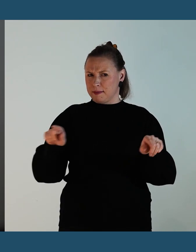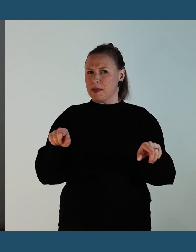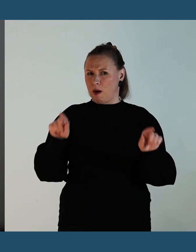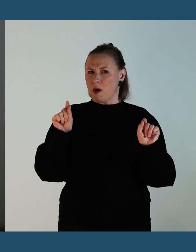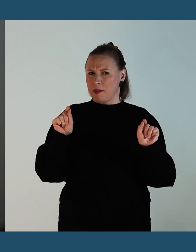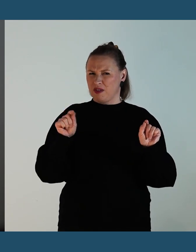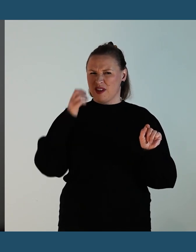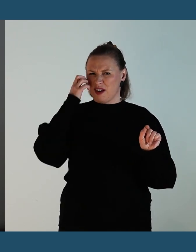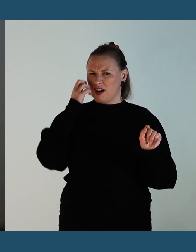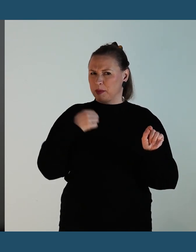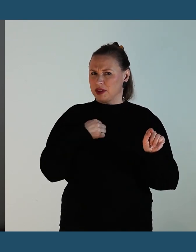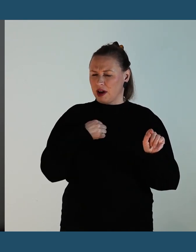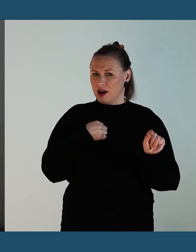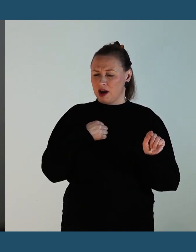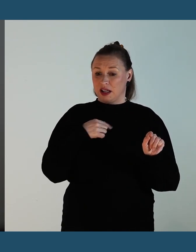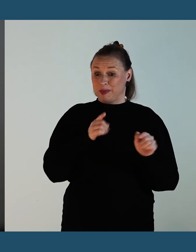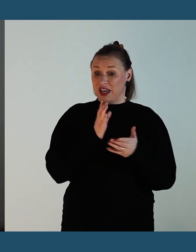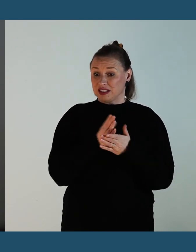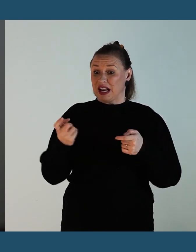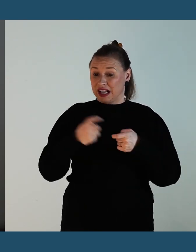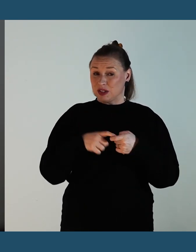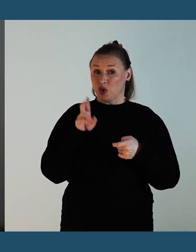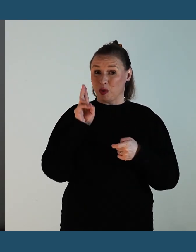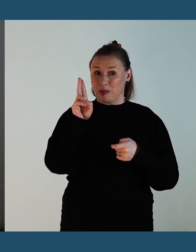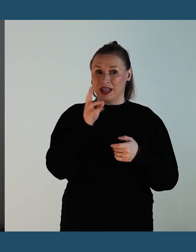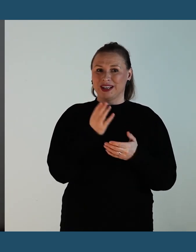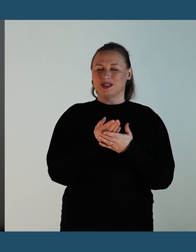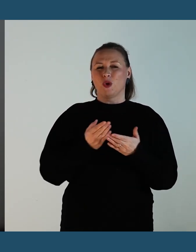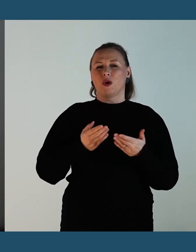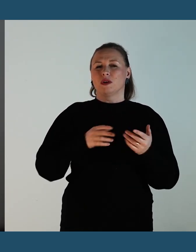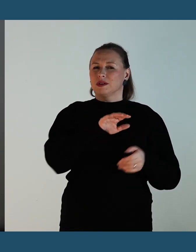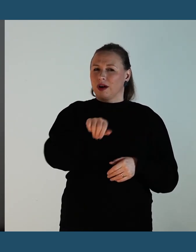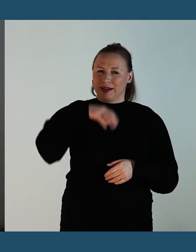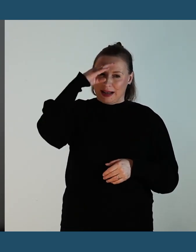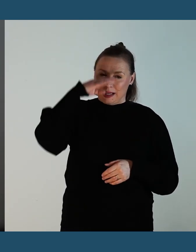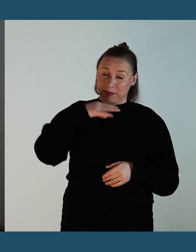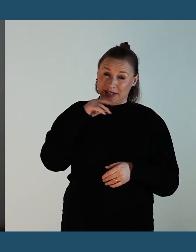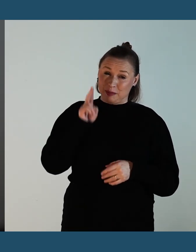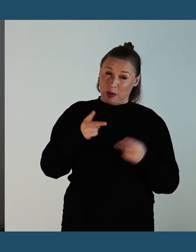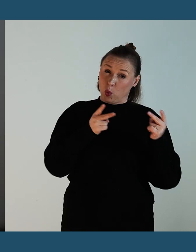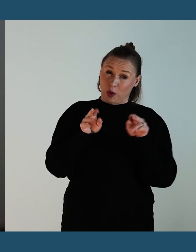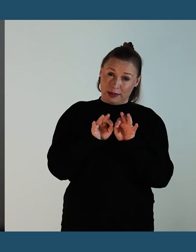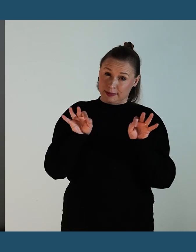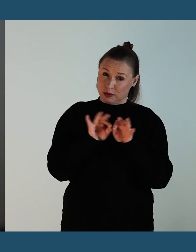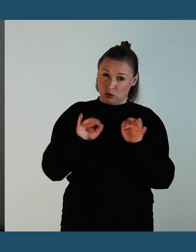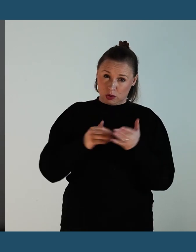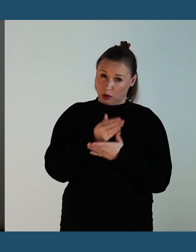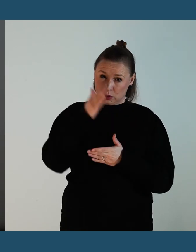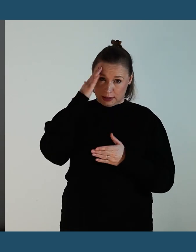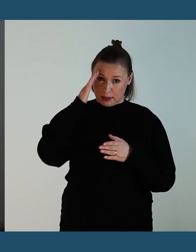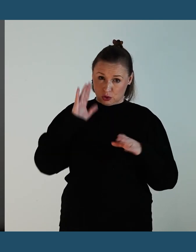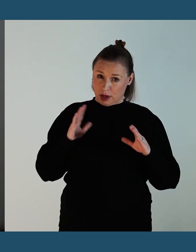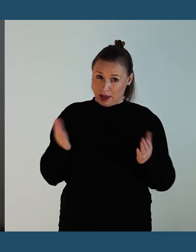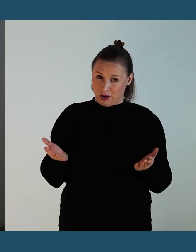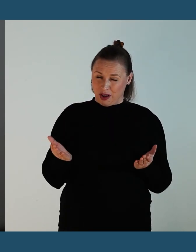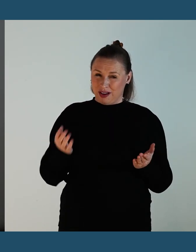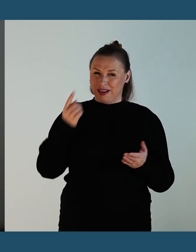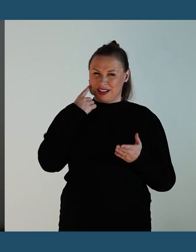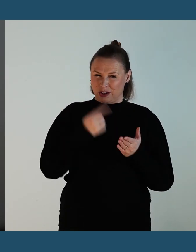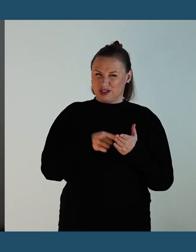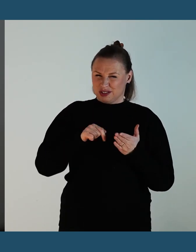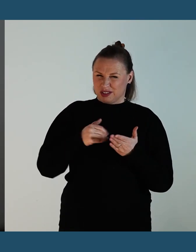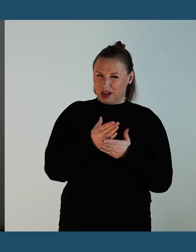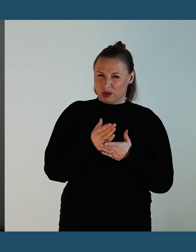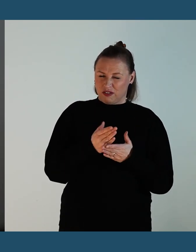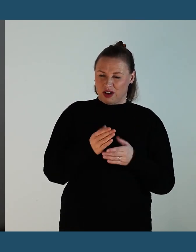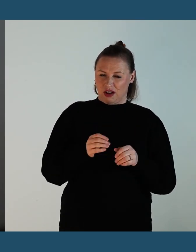kuitenkin sellainen asia, mikä ei niin kuin ihan kaikilla ihmisillä ole sellaisen niin kuin yleissivistyksen kautta tiedossa, niin sit sitä on ollut myös helppo hämmentää, että